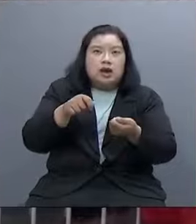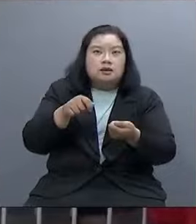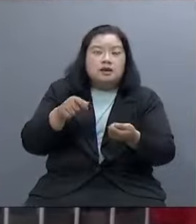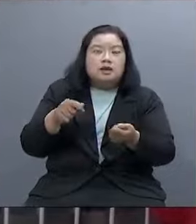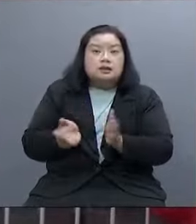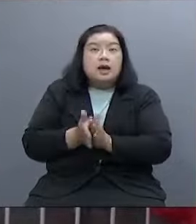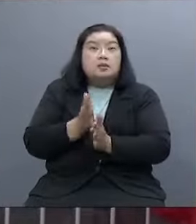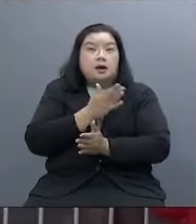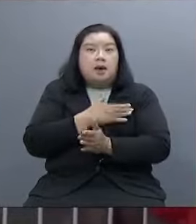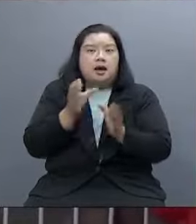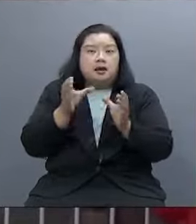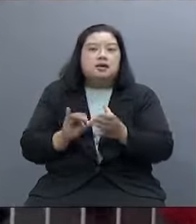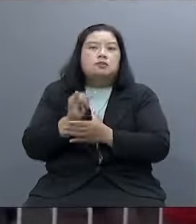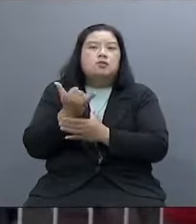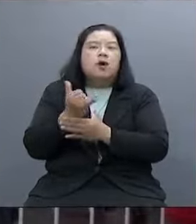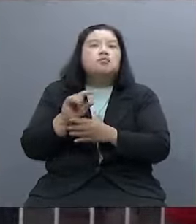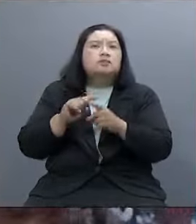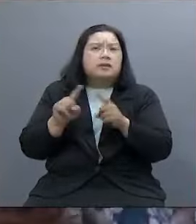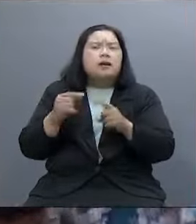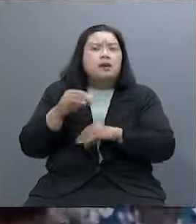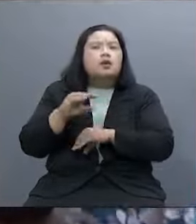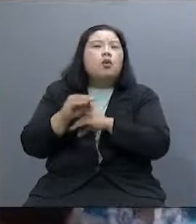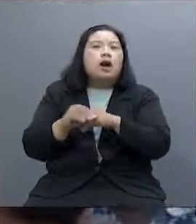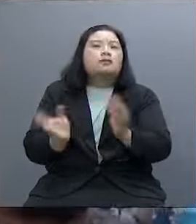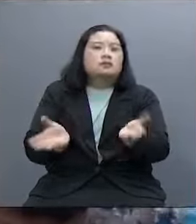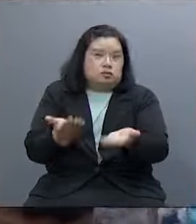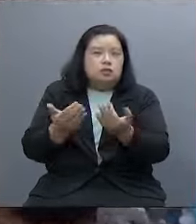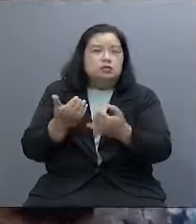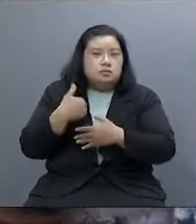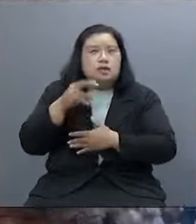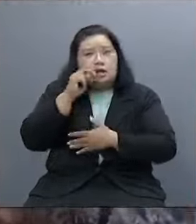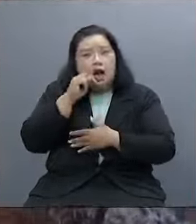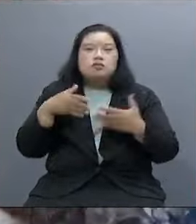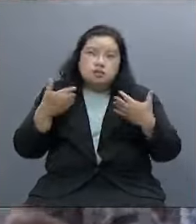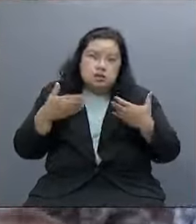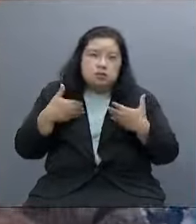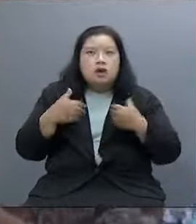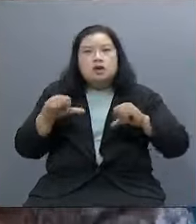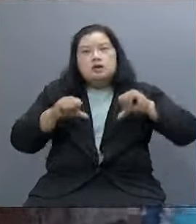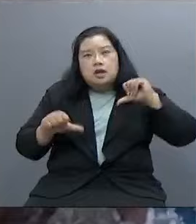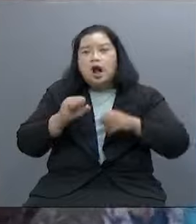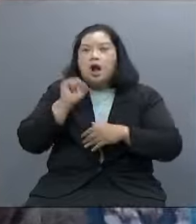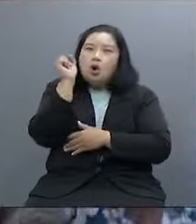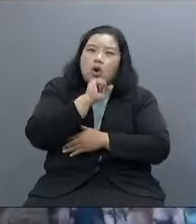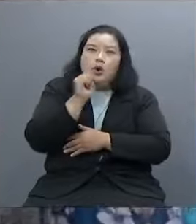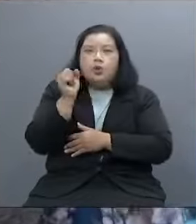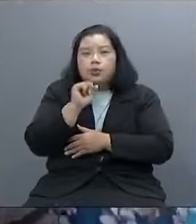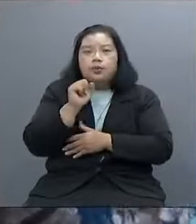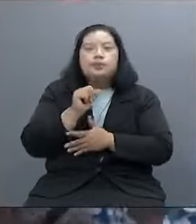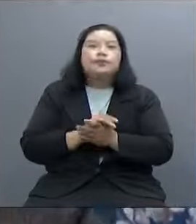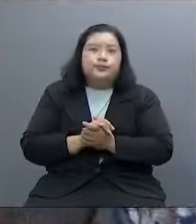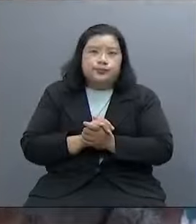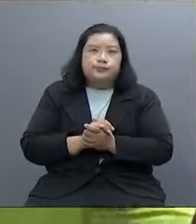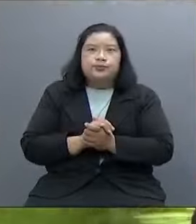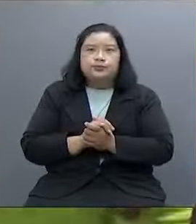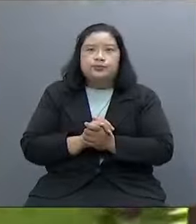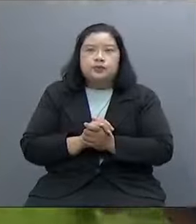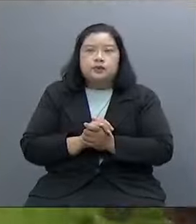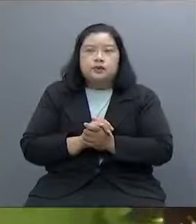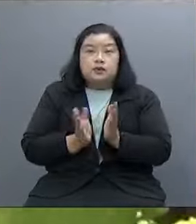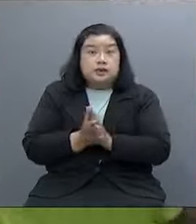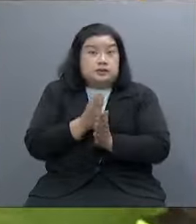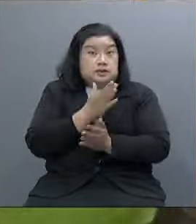กิจกรรมเป็นจำนวนมากโดยมีทั้งการเล่นน้ำและร่วมชมการแสดงดนตรีจากศิลปินกันอย่างสนุกสนานเลยค่ะ ค่ะถ้าห่มสบายแล้